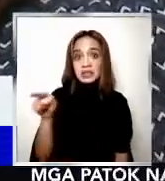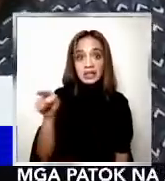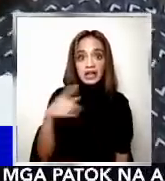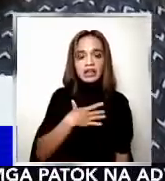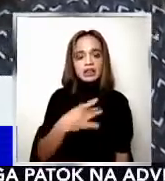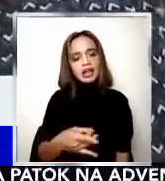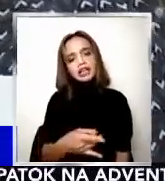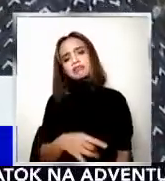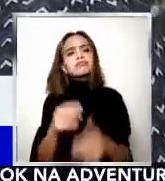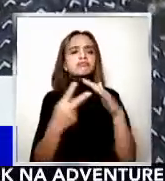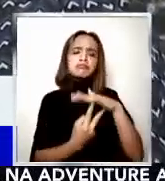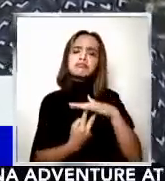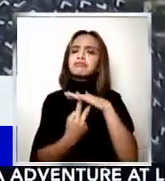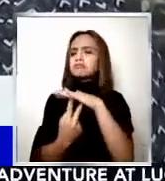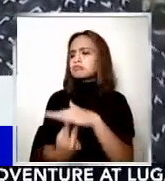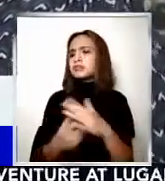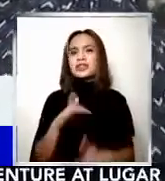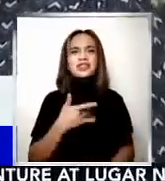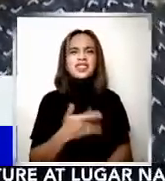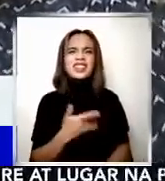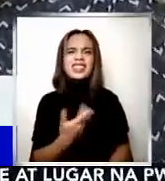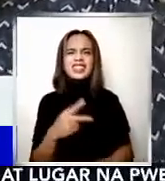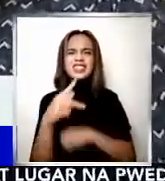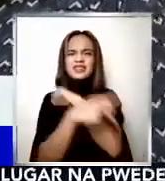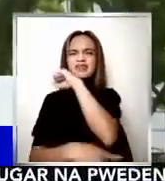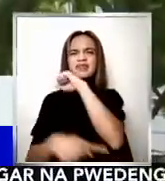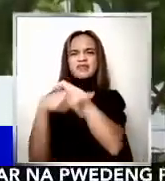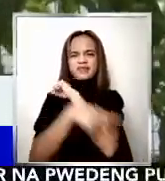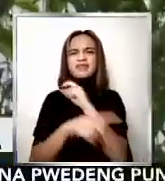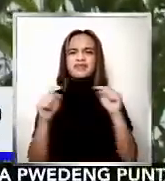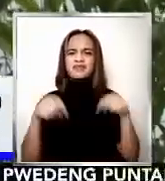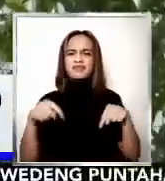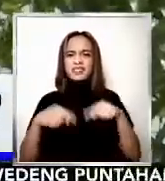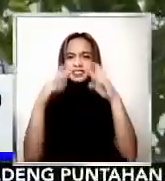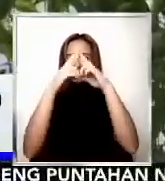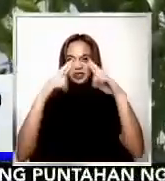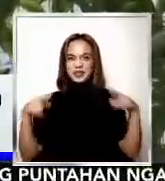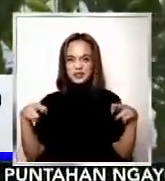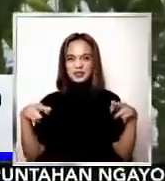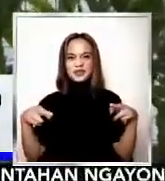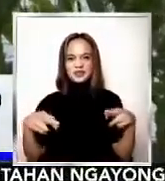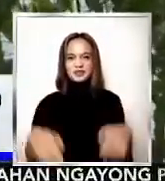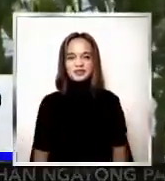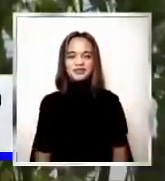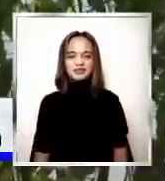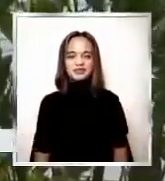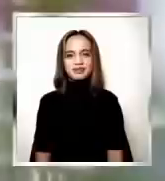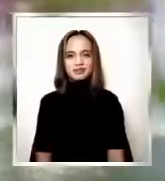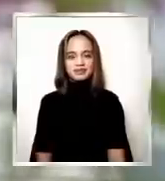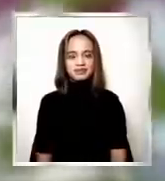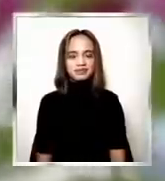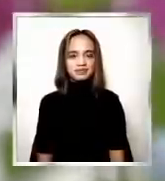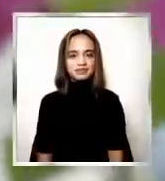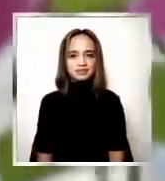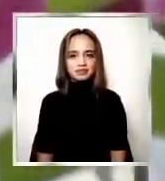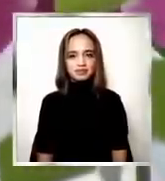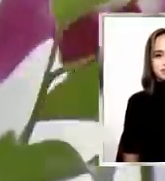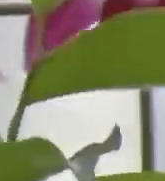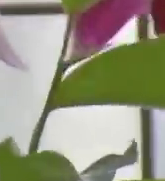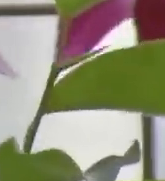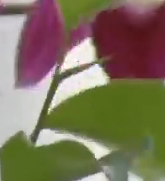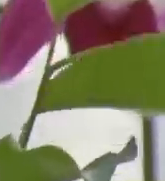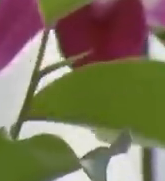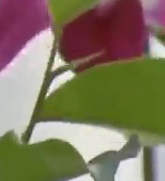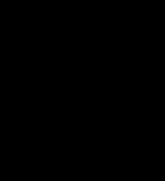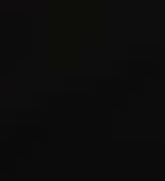So feeling nasa probinsya lang din kami pag nandito kami sa taas. Oscar Oida, nakatutok, 24